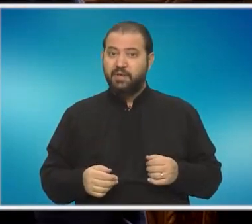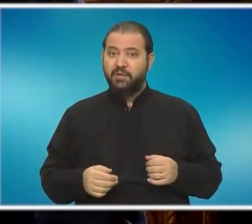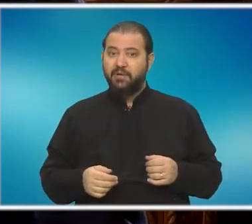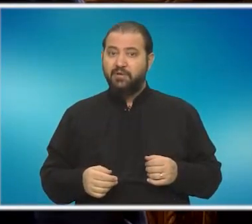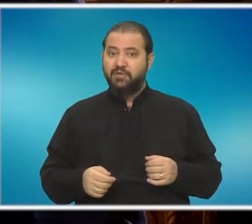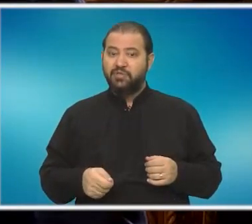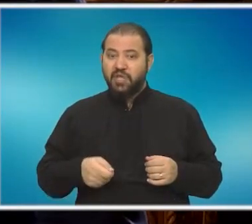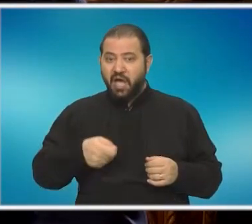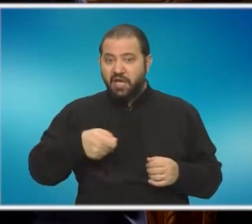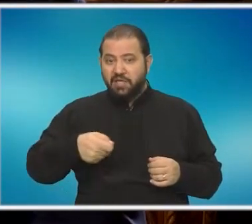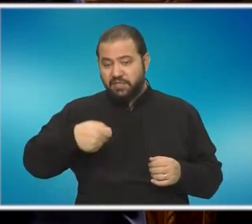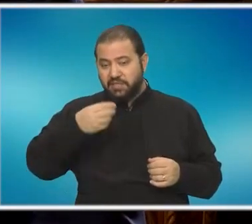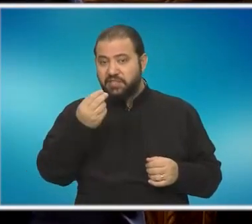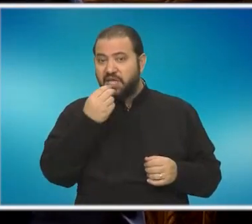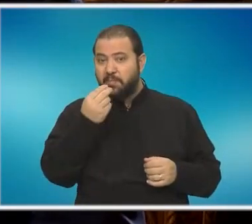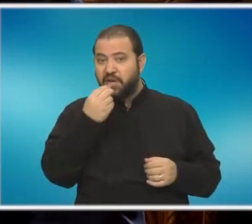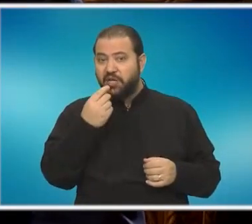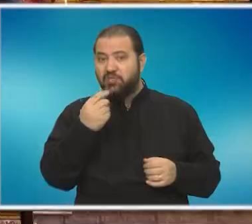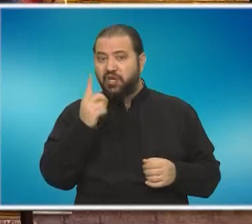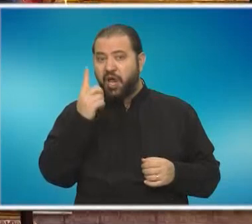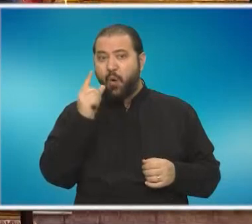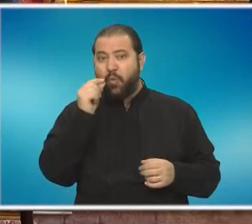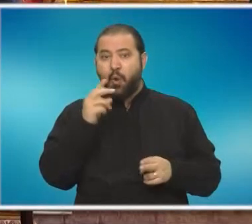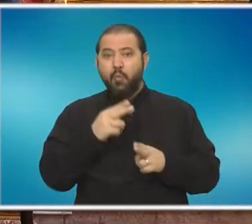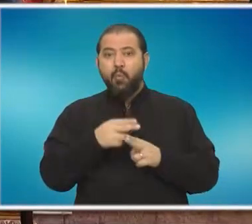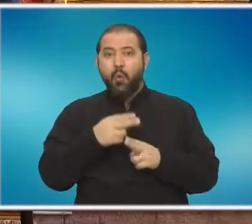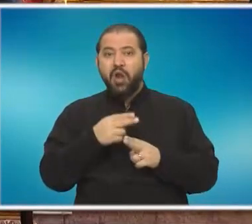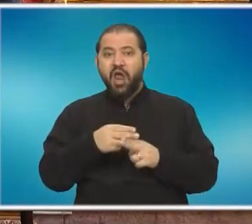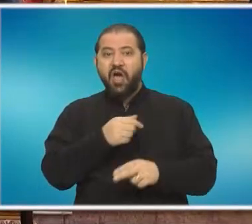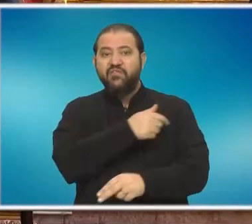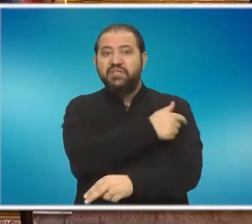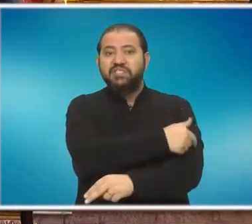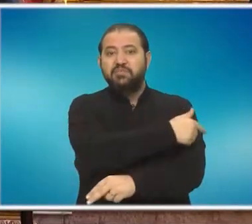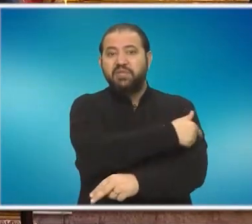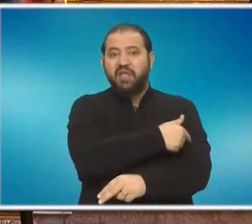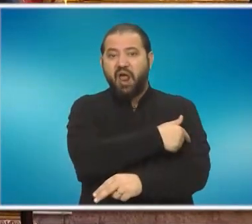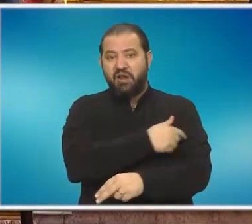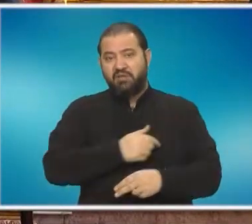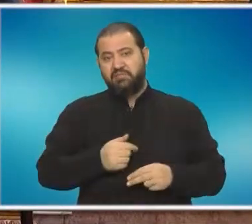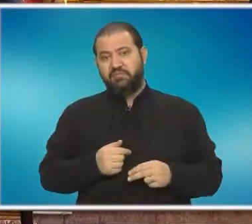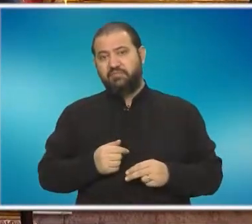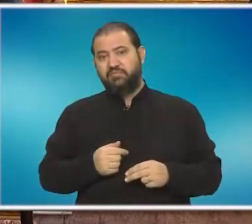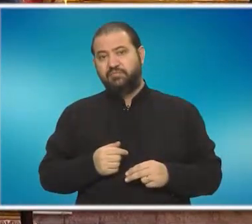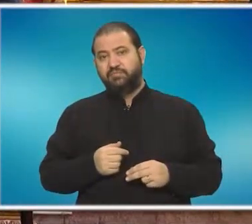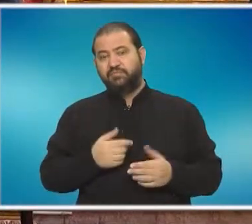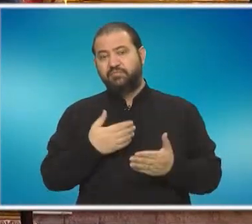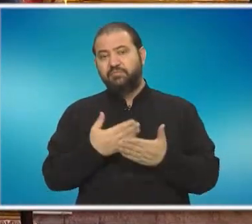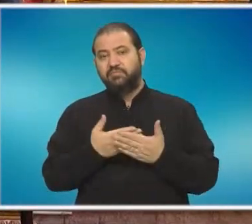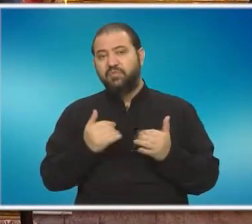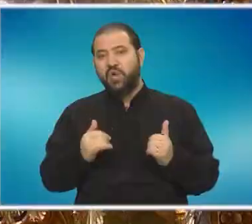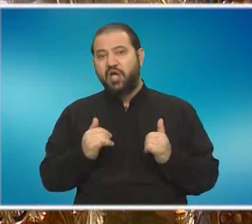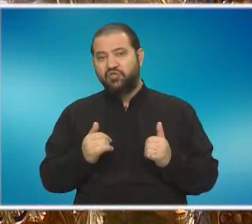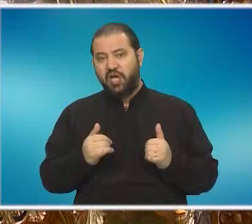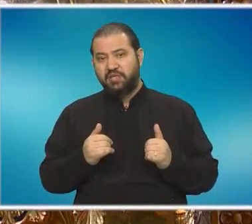bolnav, a unuia care este sufletește, a unuia care are bol trupește. De